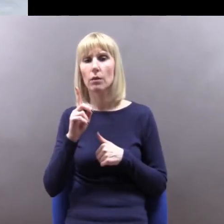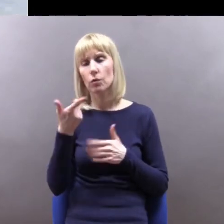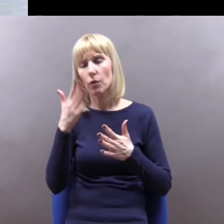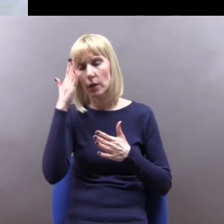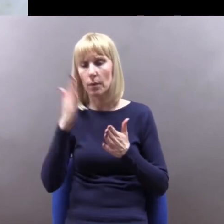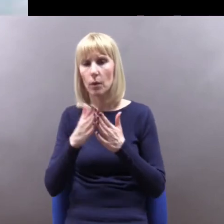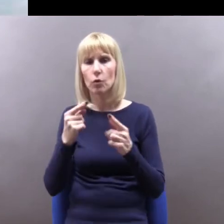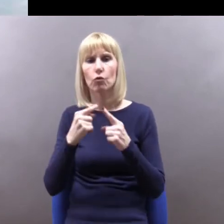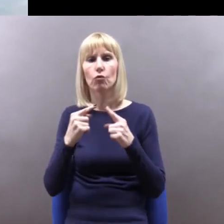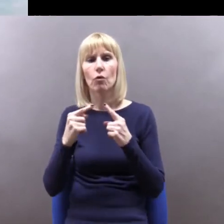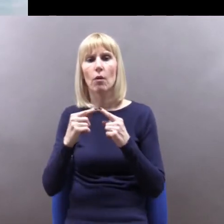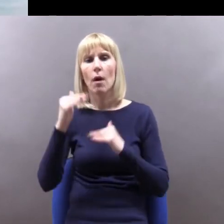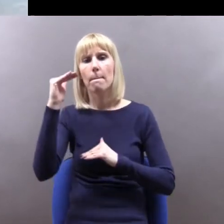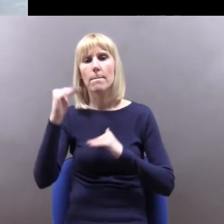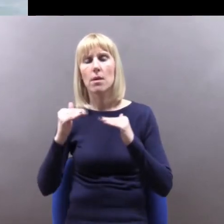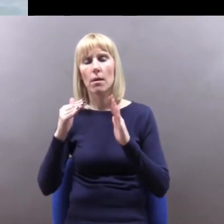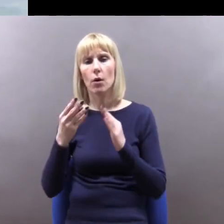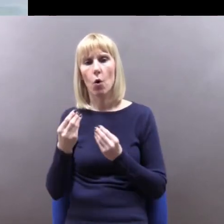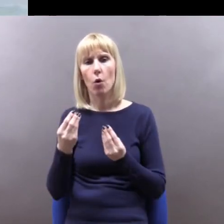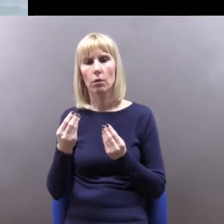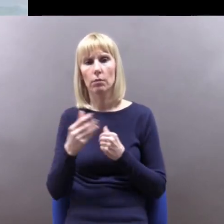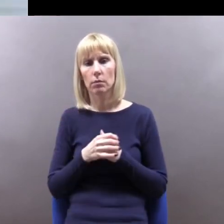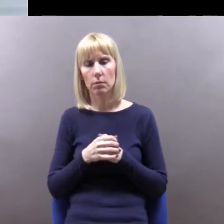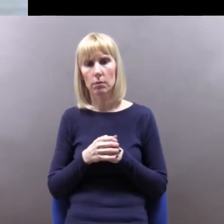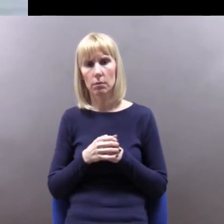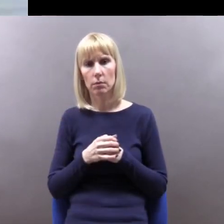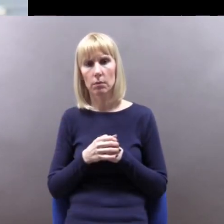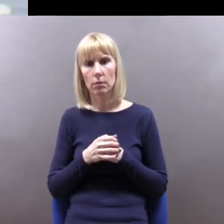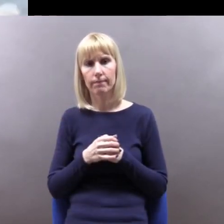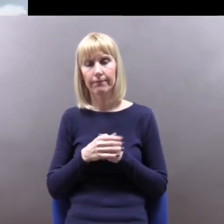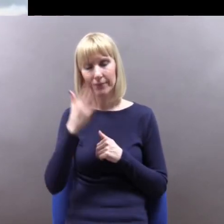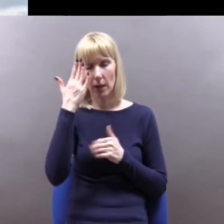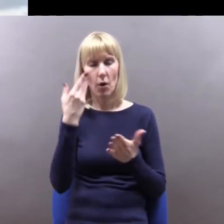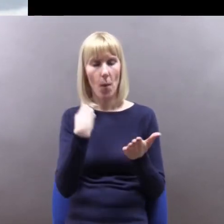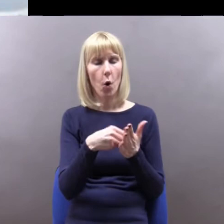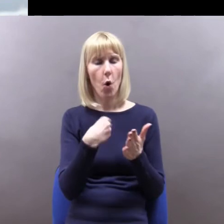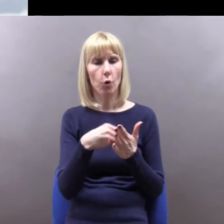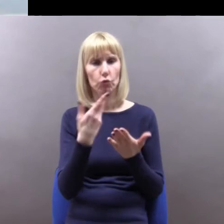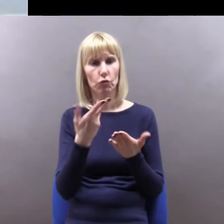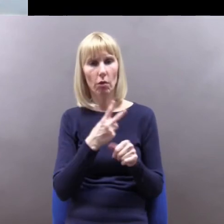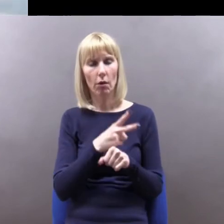Tutaj na pewno, zresztą pani Kasia tu napisała to, koszty dostępności